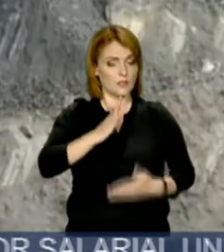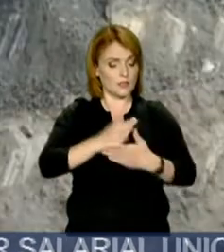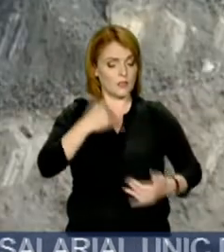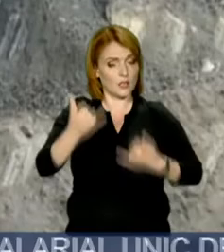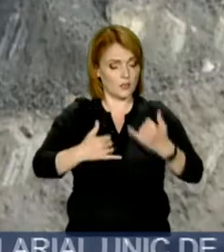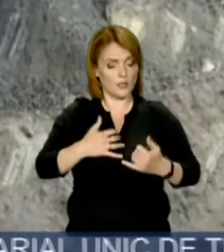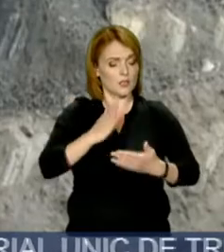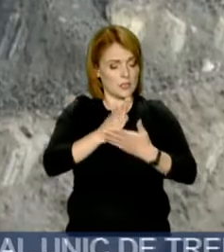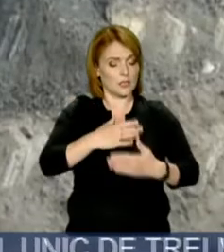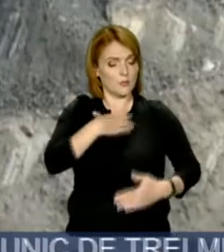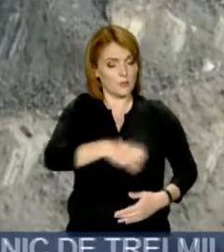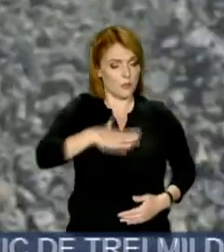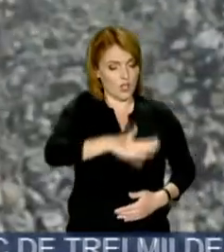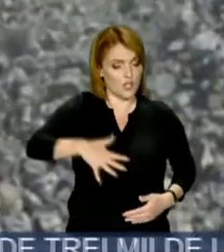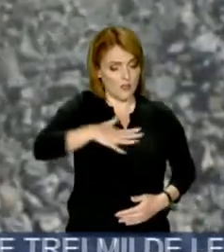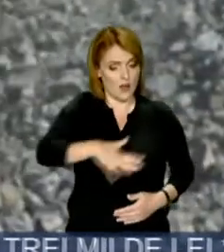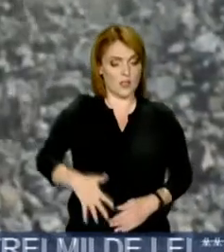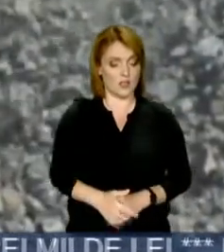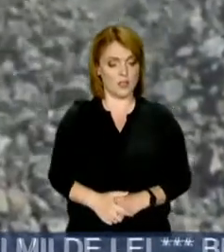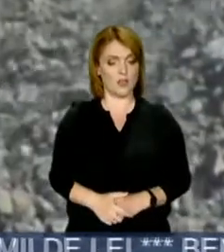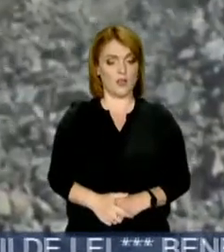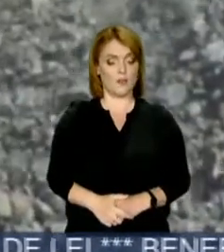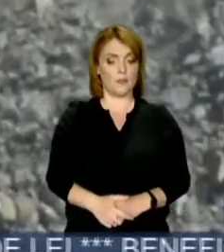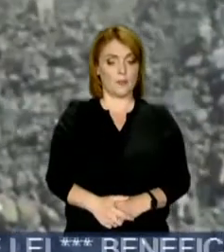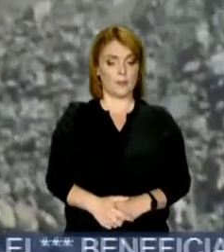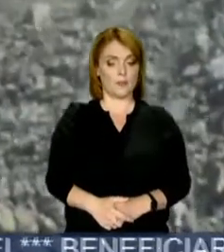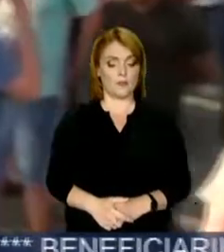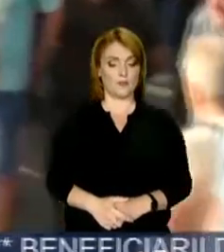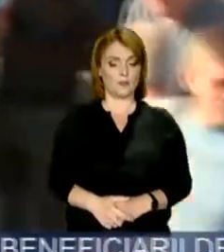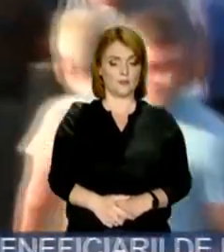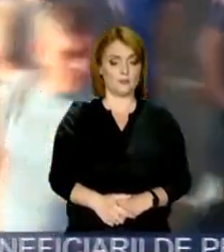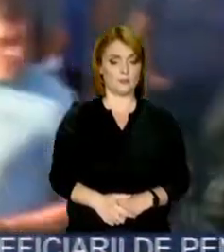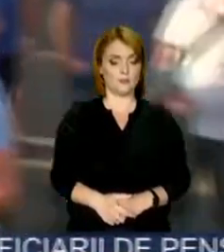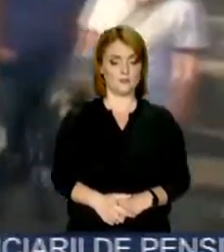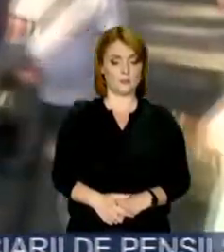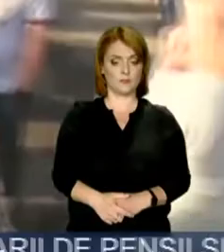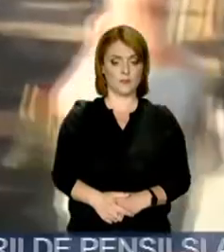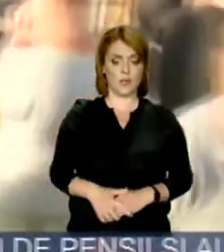îngrijorările și cer fie modernizarea instalației, fie închiderea ei totală.